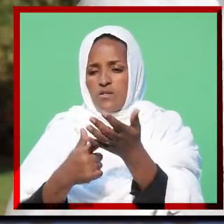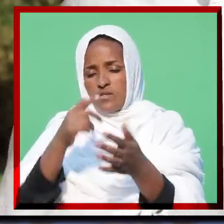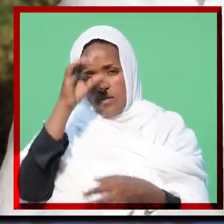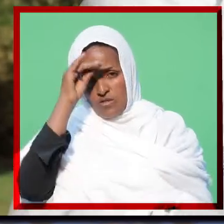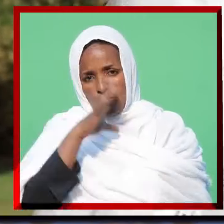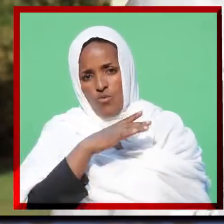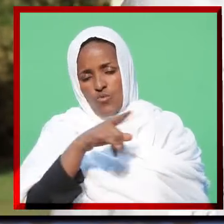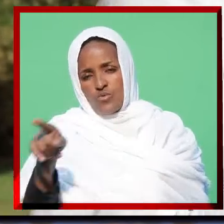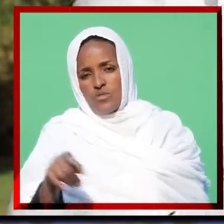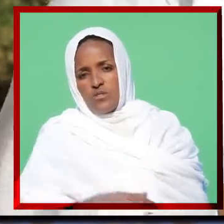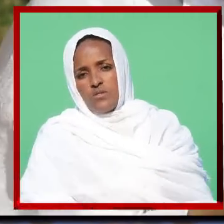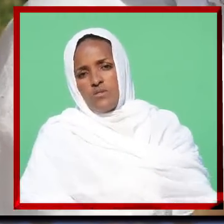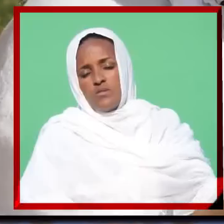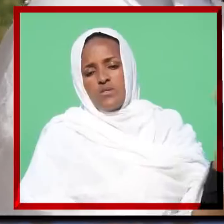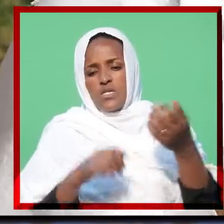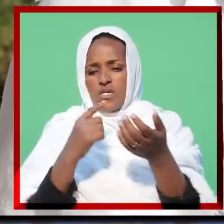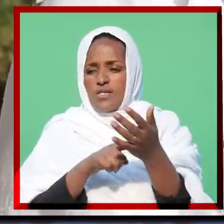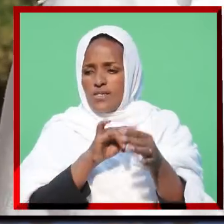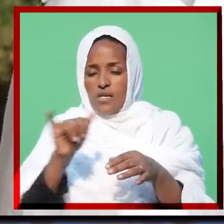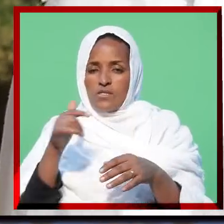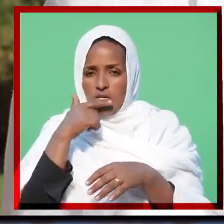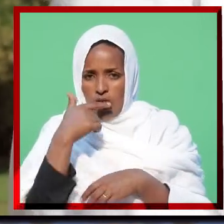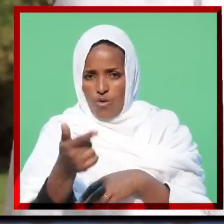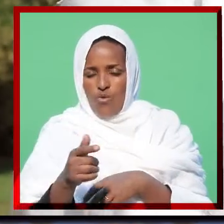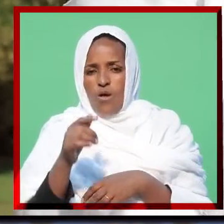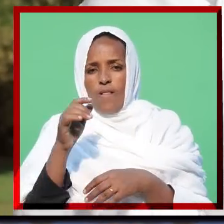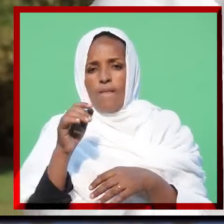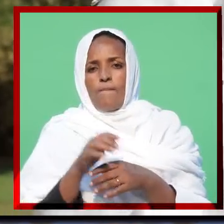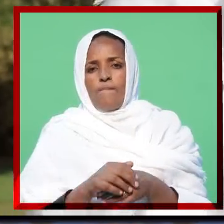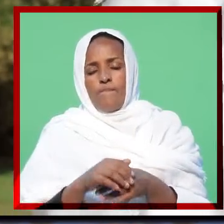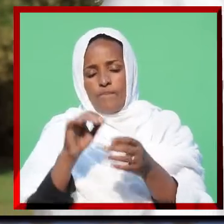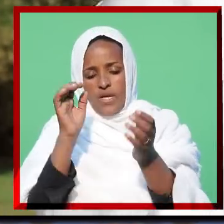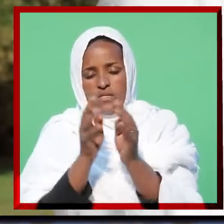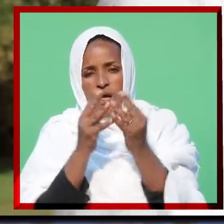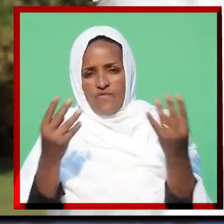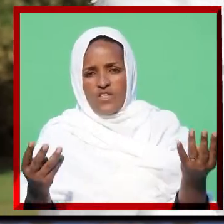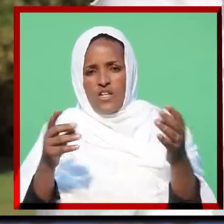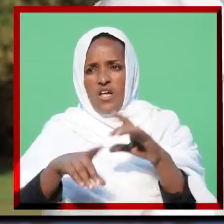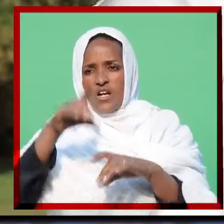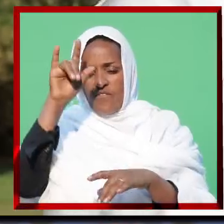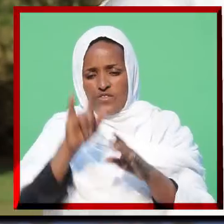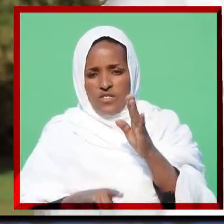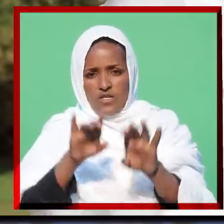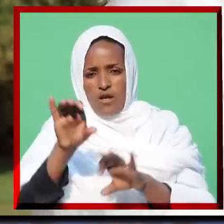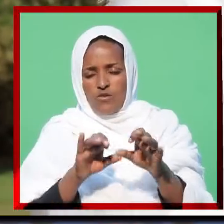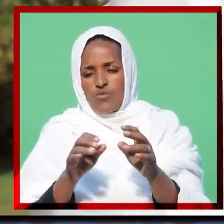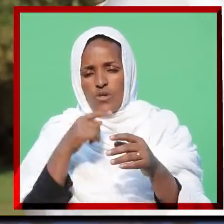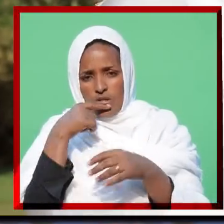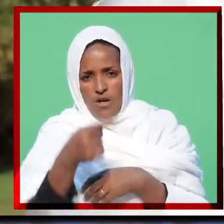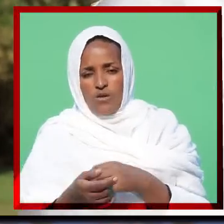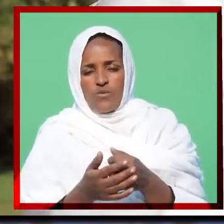እነዚህ ሰዎች እንዲህ እያሉ 10 መጽሐፍትን ከፍና ዝቅ እያደረጉ እየተናገሩ